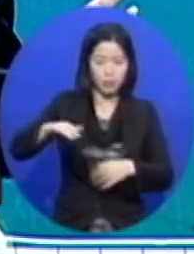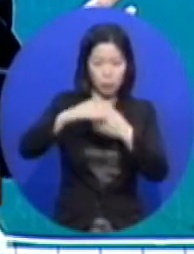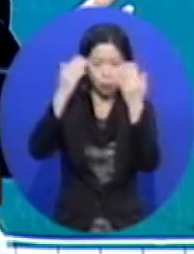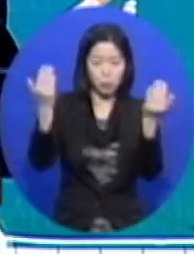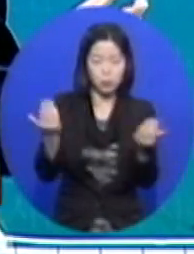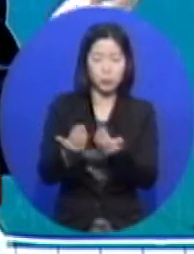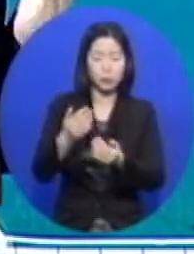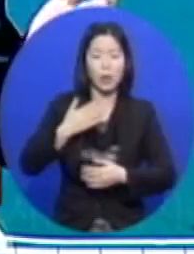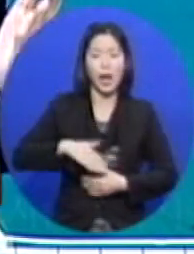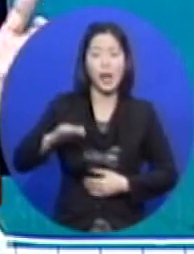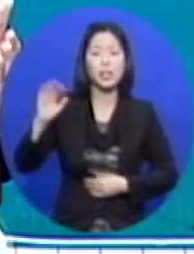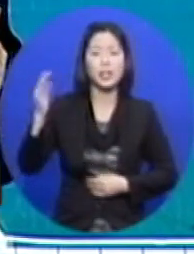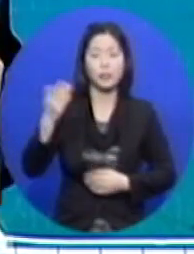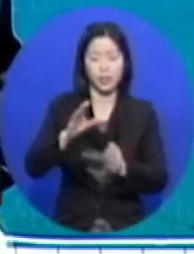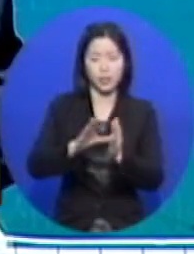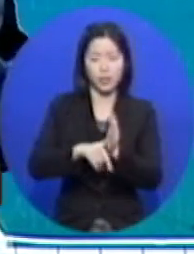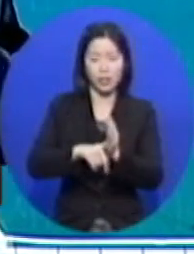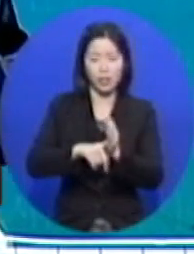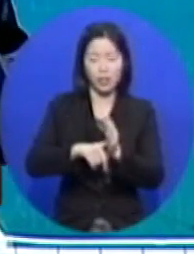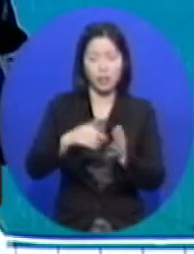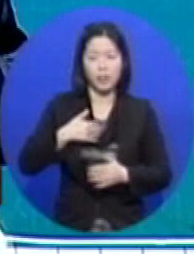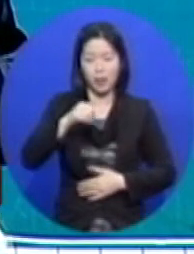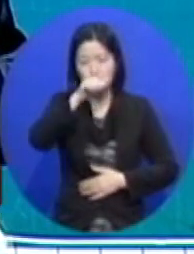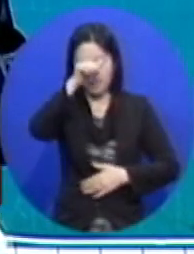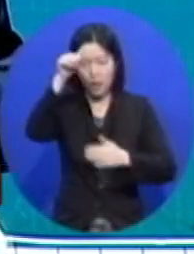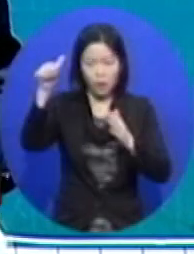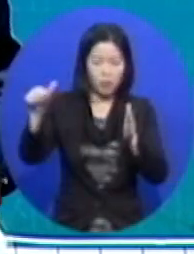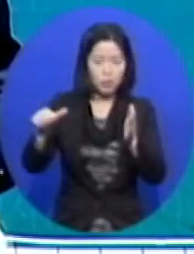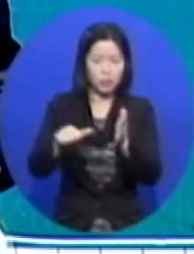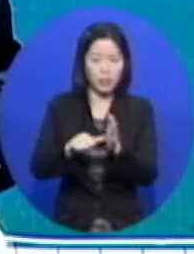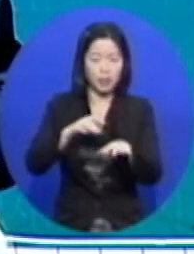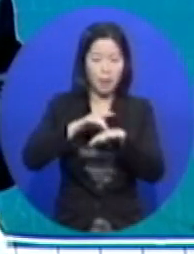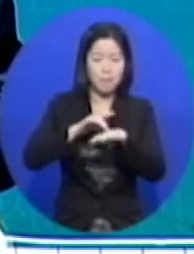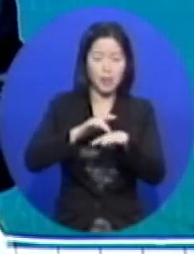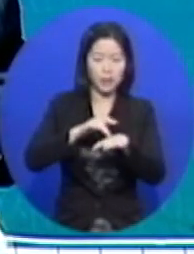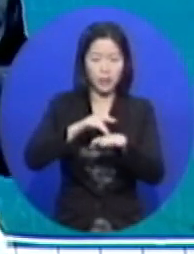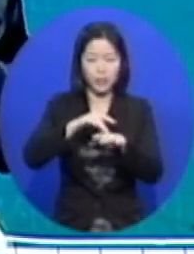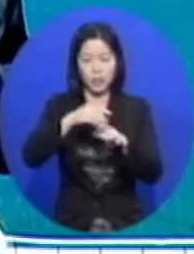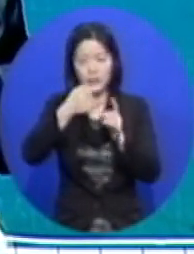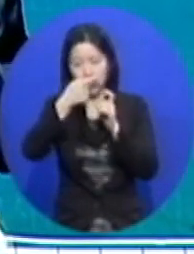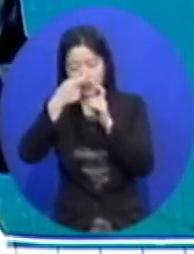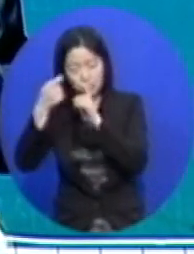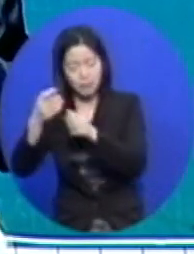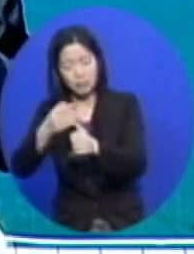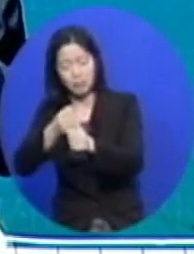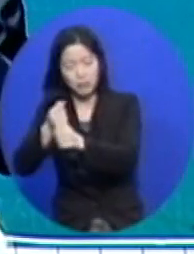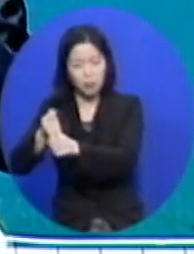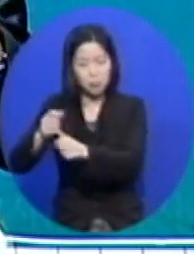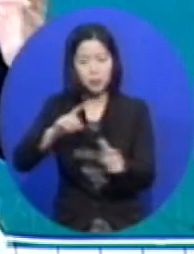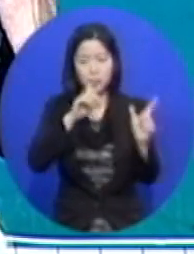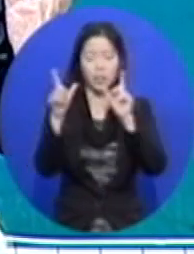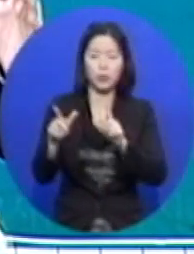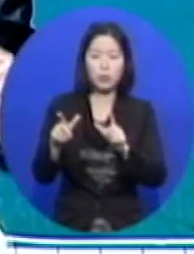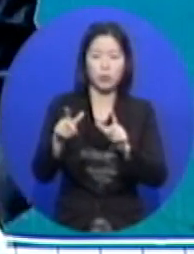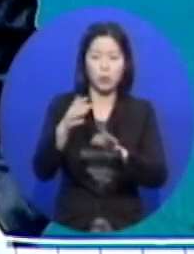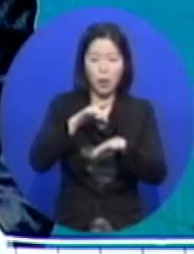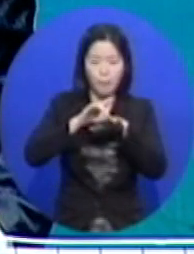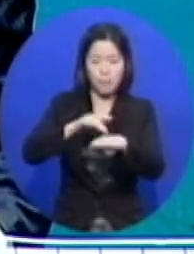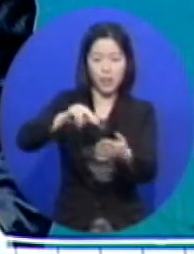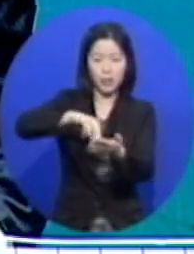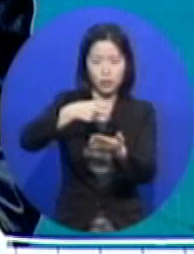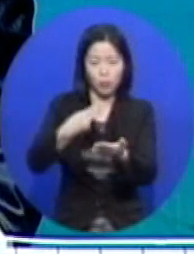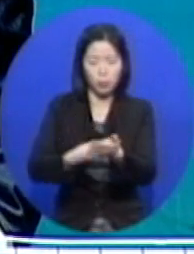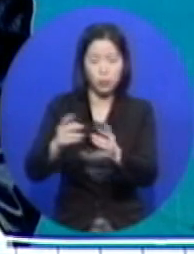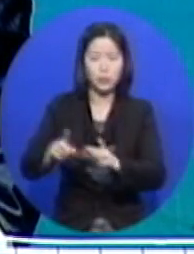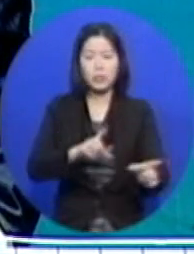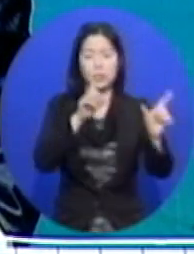때 내가 평생 마귀에게 완전히 눌려 지내고 그리고 마귀에게 넘어져서 살았던 것을